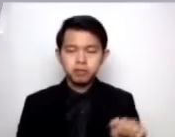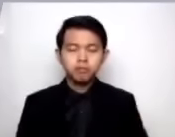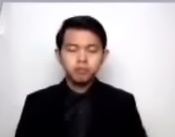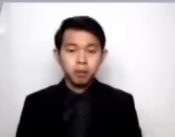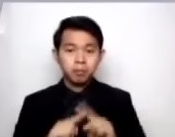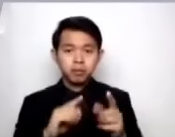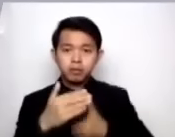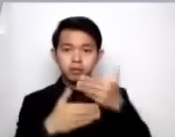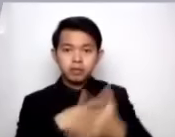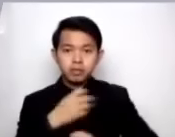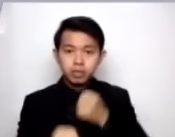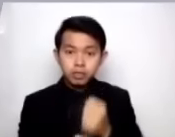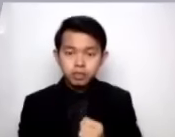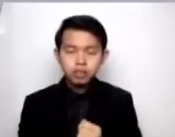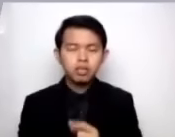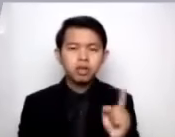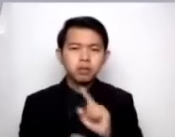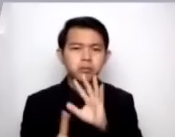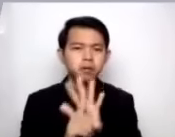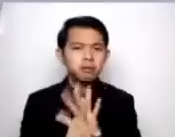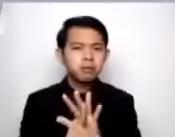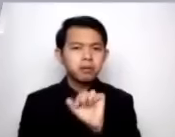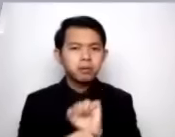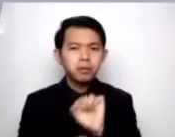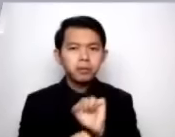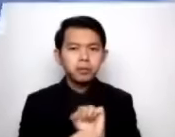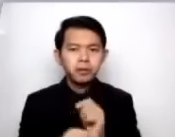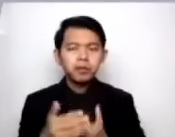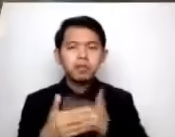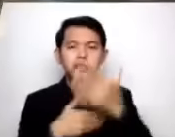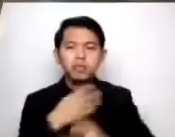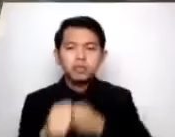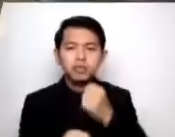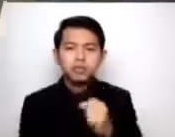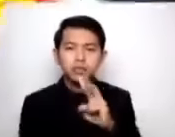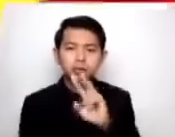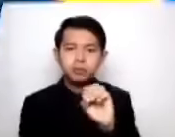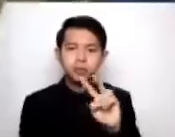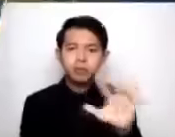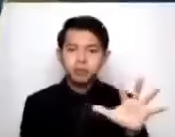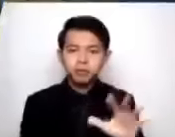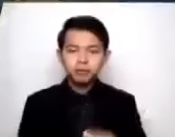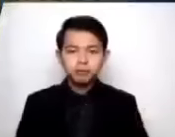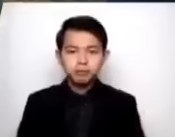magiging in-demand na trabaho? Alamin sa report ni JP Soriano.